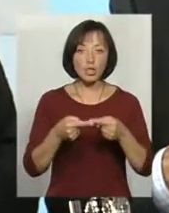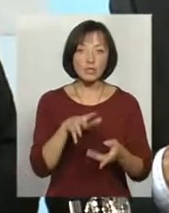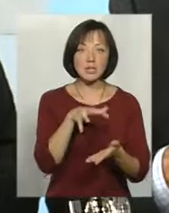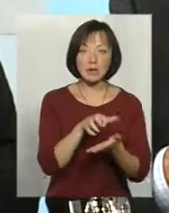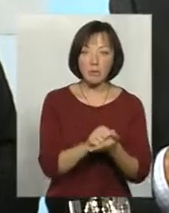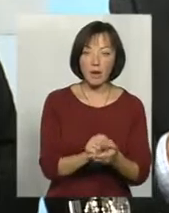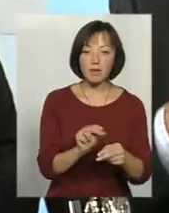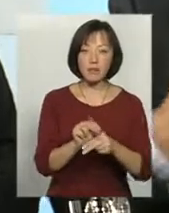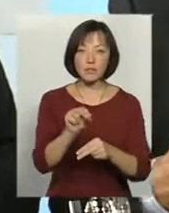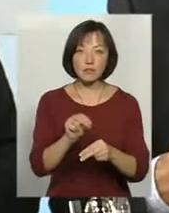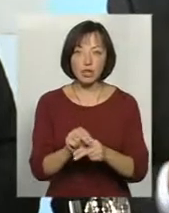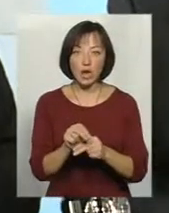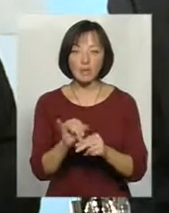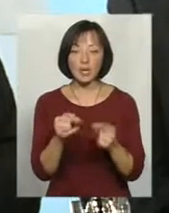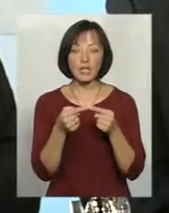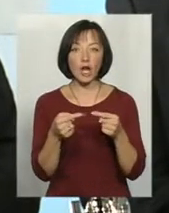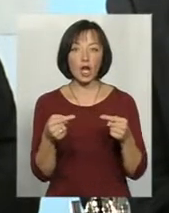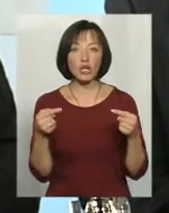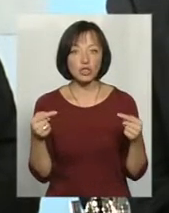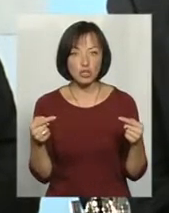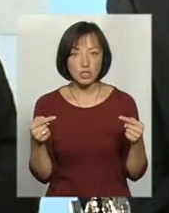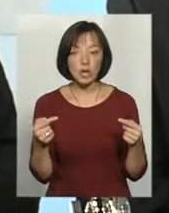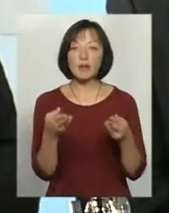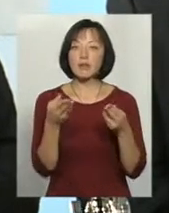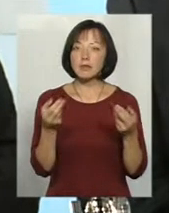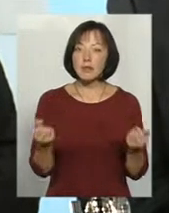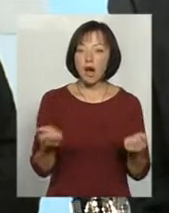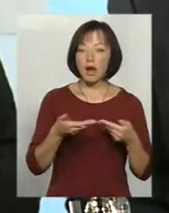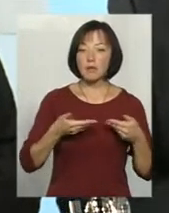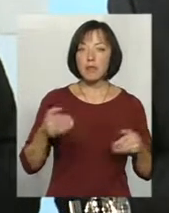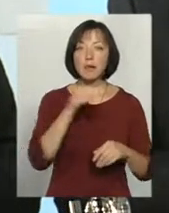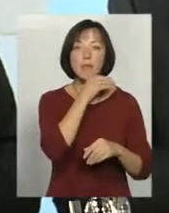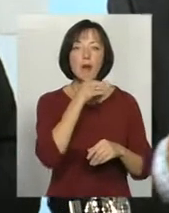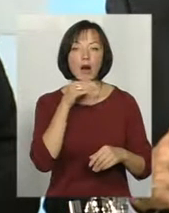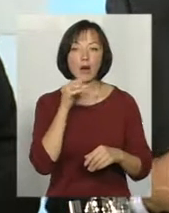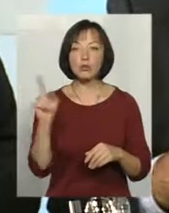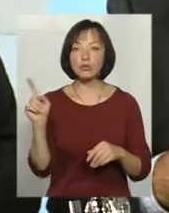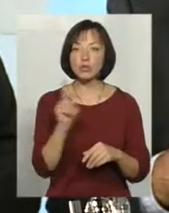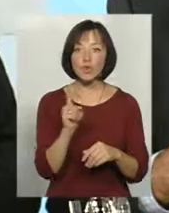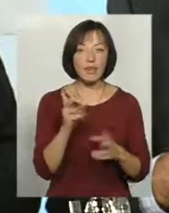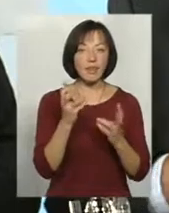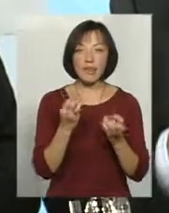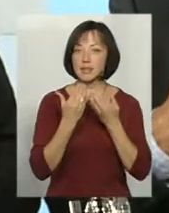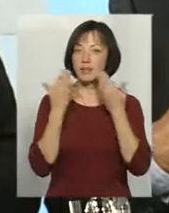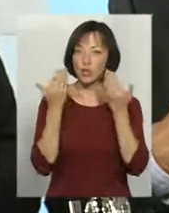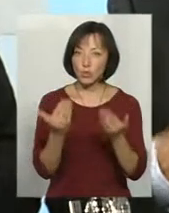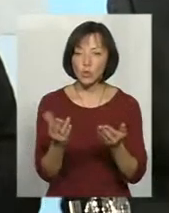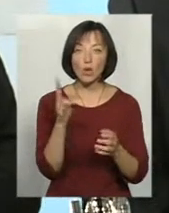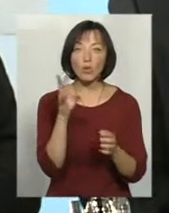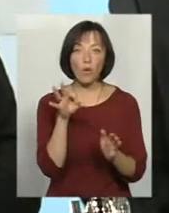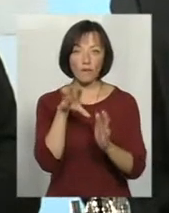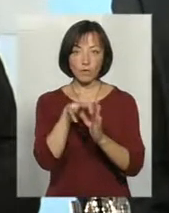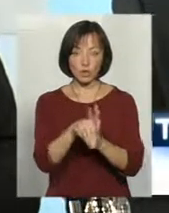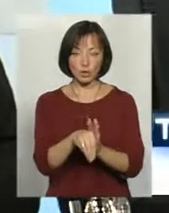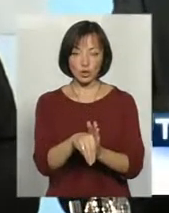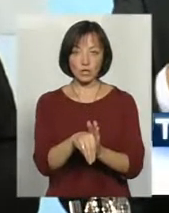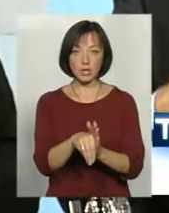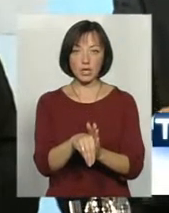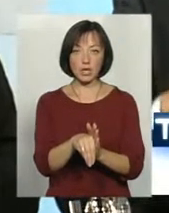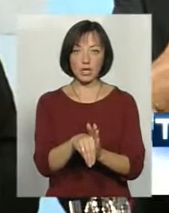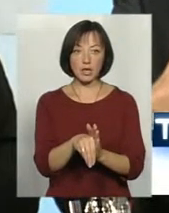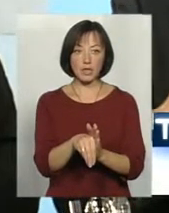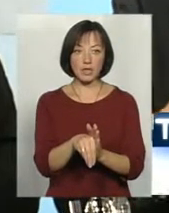і навчаємося, і так інше. Да, ми багато ще до декого не звернулися, але в тому числі. І